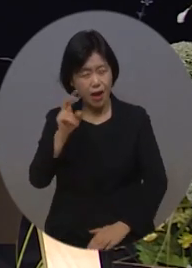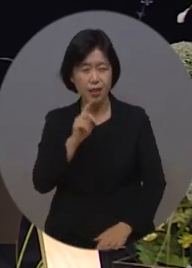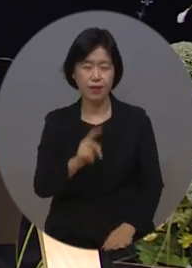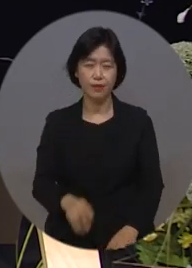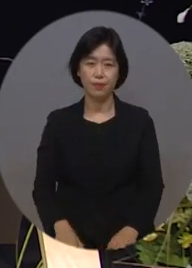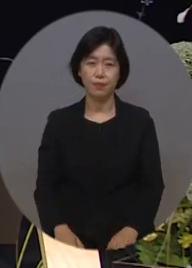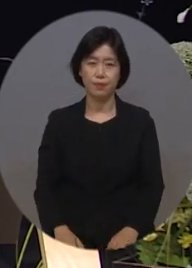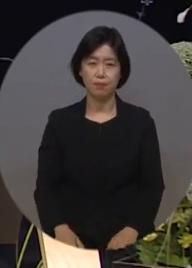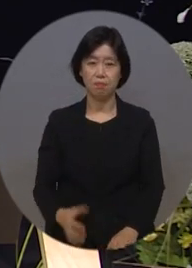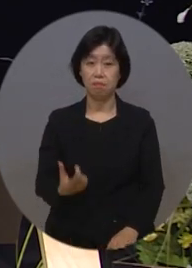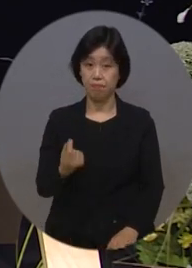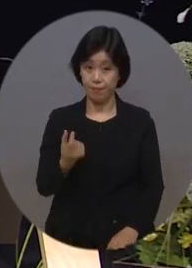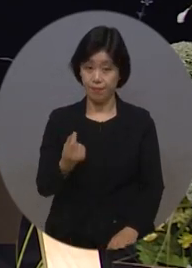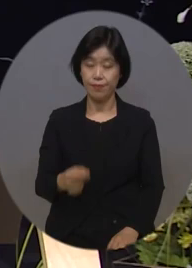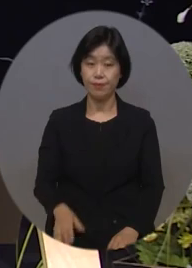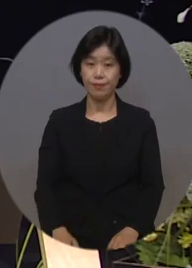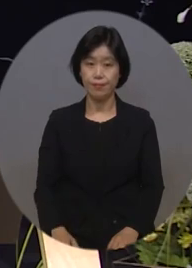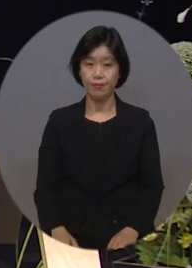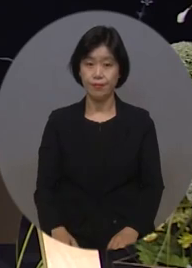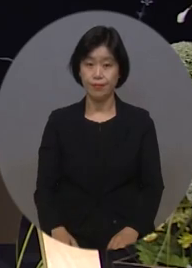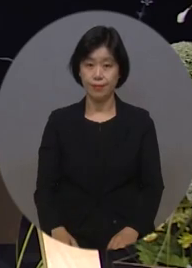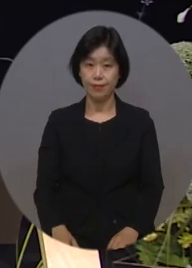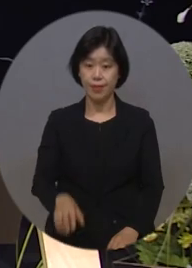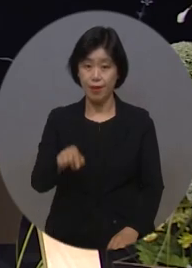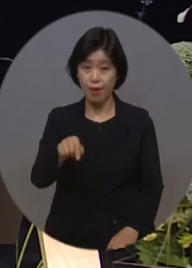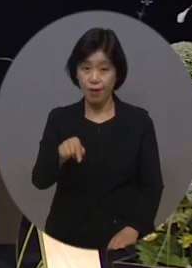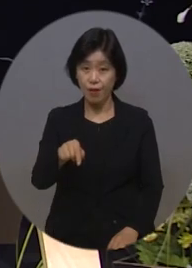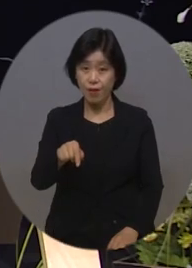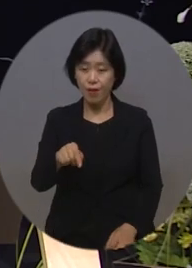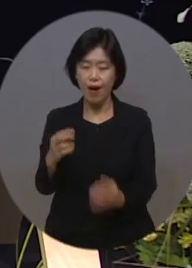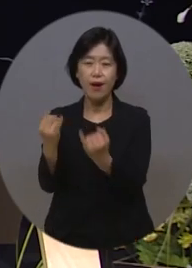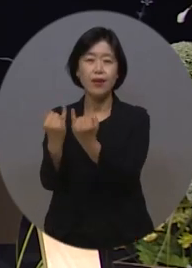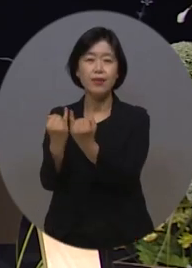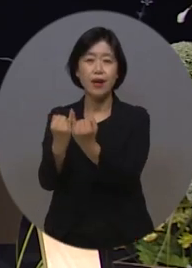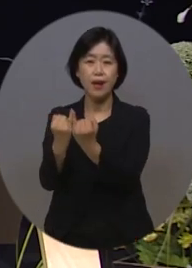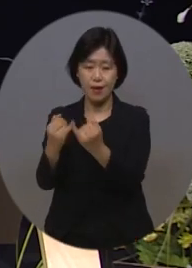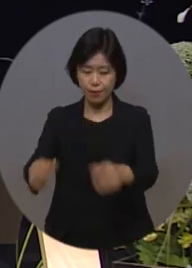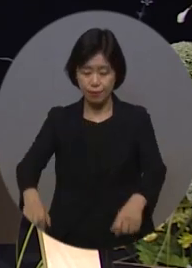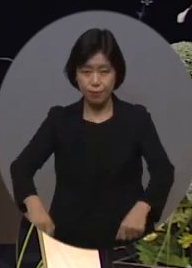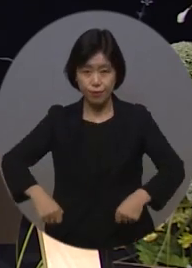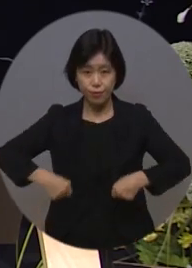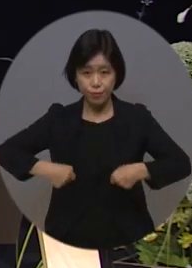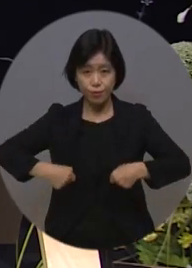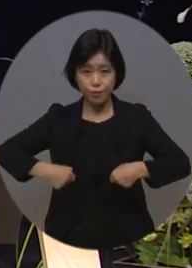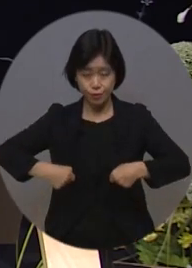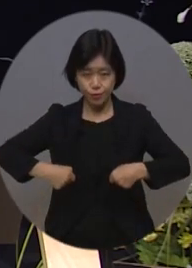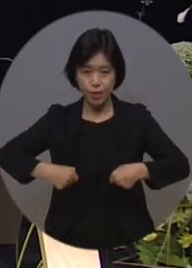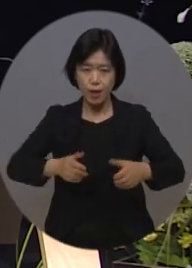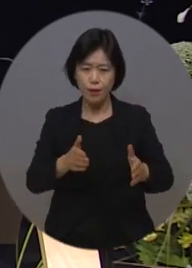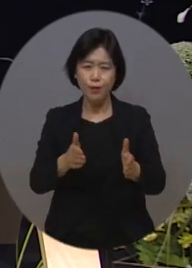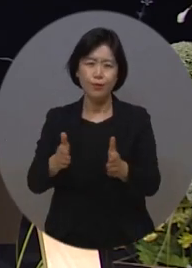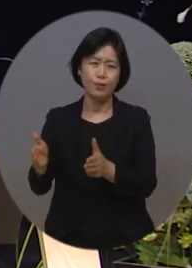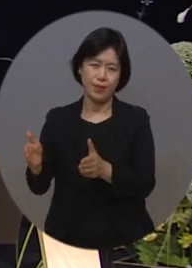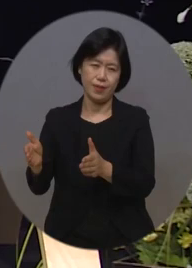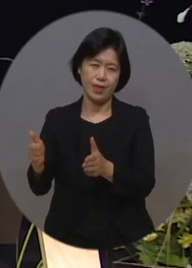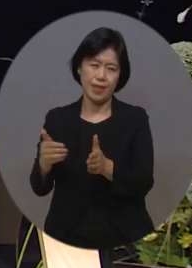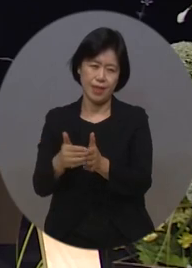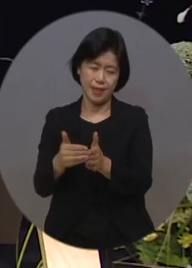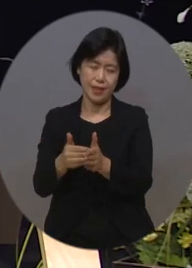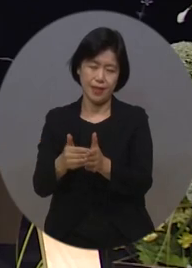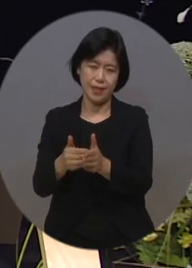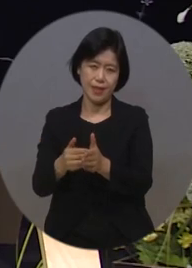그렇습니다. 스타킹은 여성의 다리를 받아들일 준비를 마치고 다시 질주할 태세입니다.